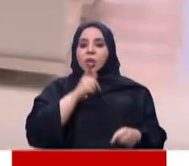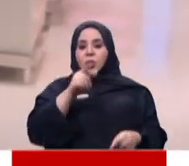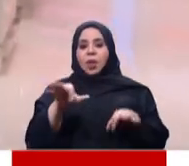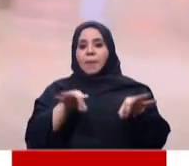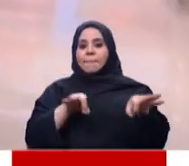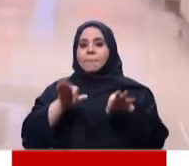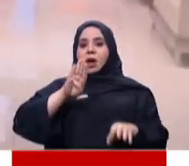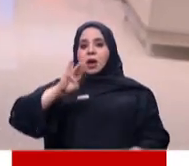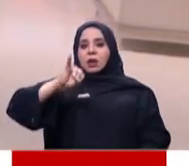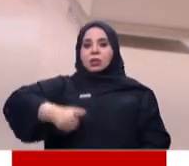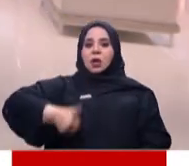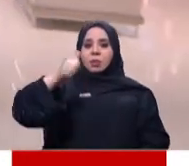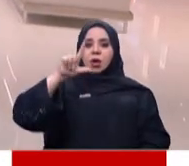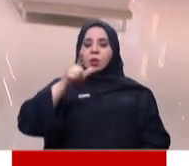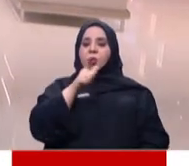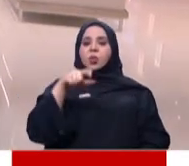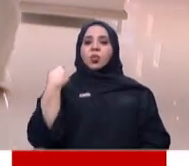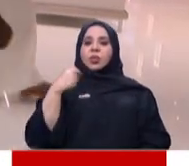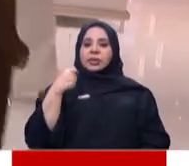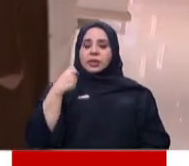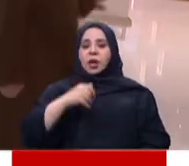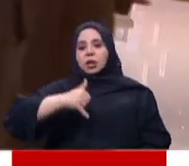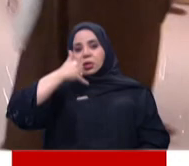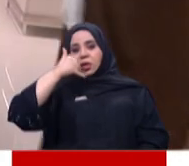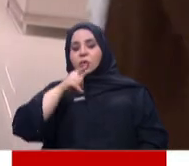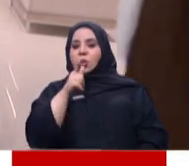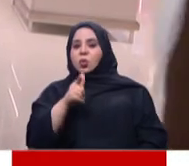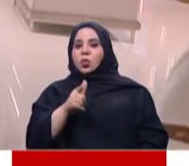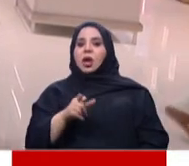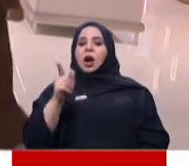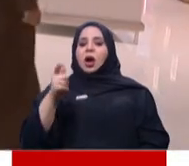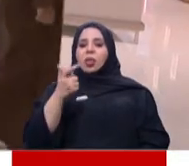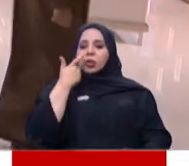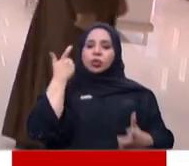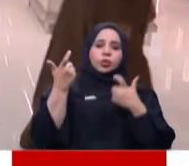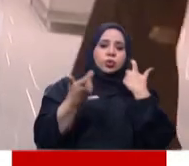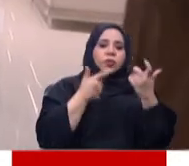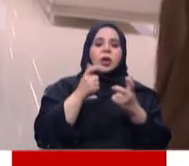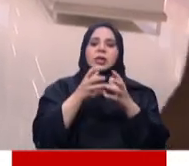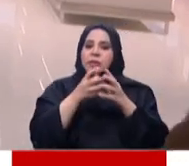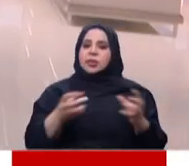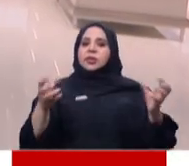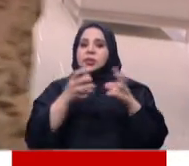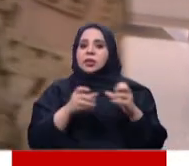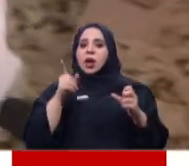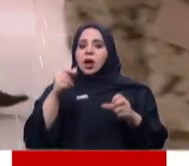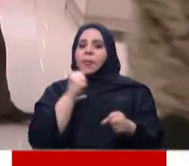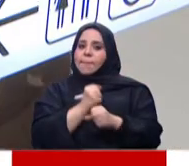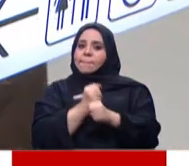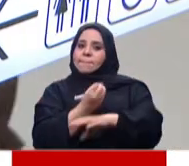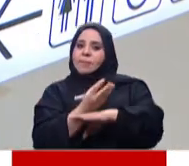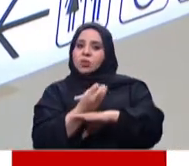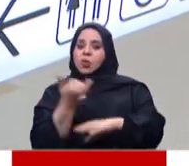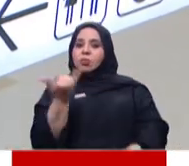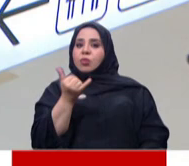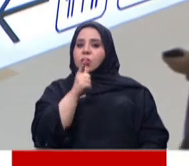المهندس كمال بن أحمد محمد وزير المواصلات والاتصالات بإطلاع سموه على ما تم إنجازه في هذا المشروع الحيوي